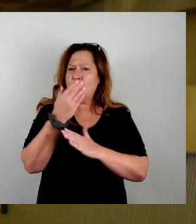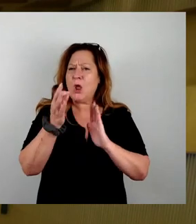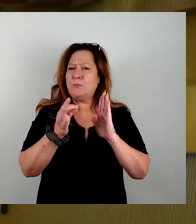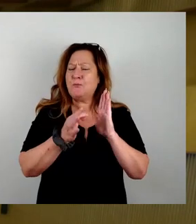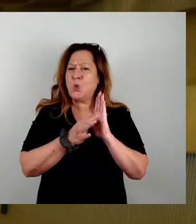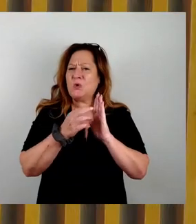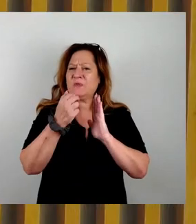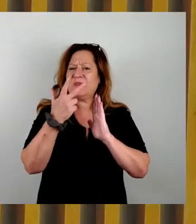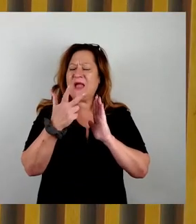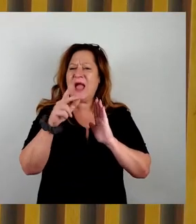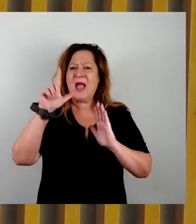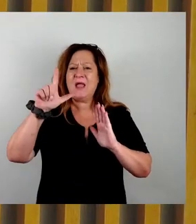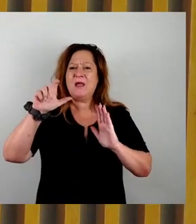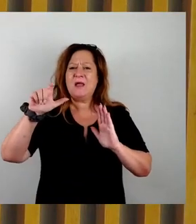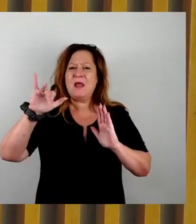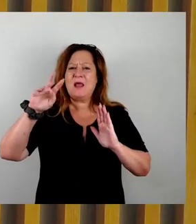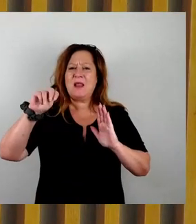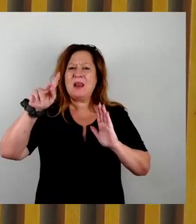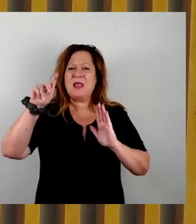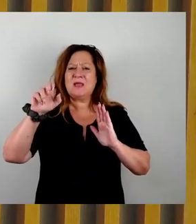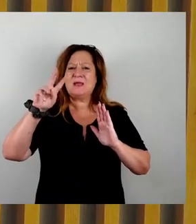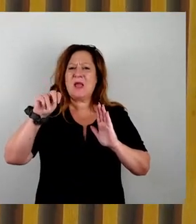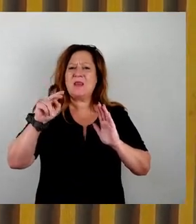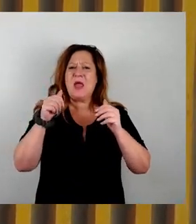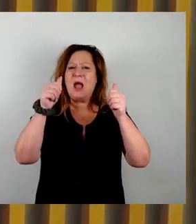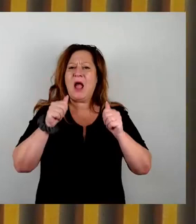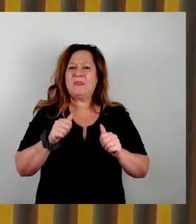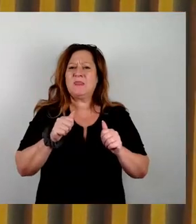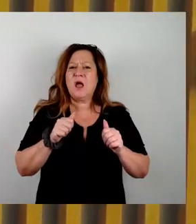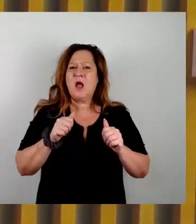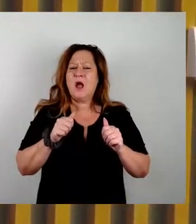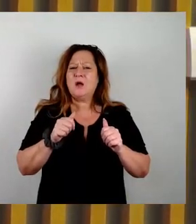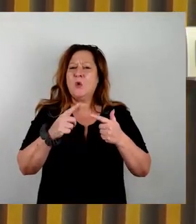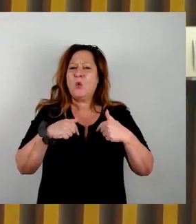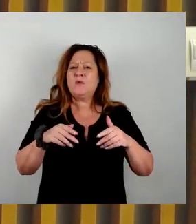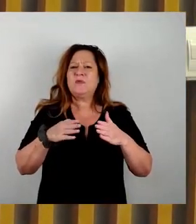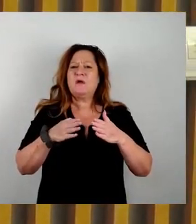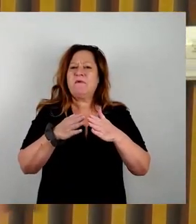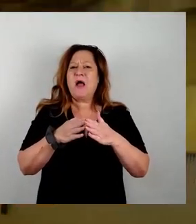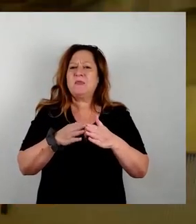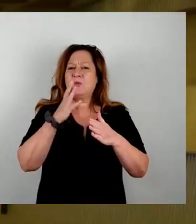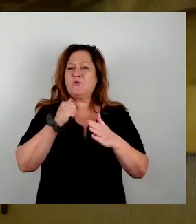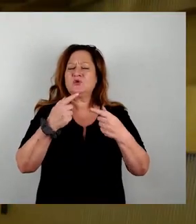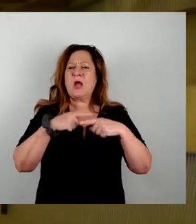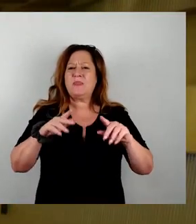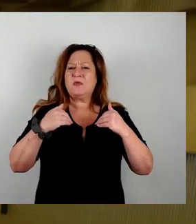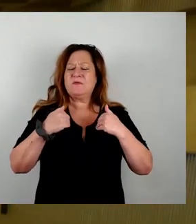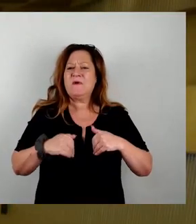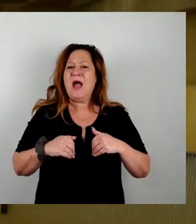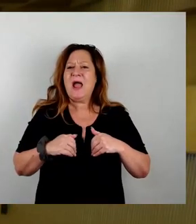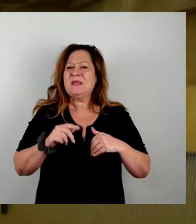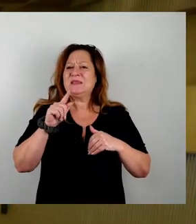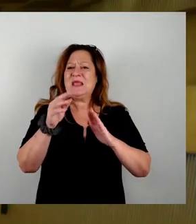bitte getrennt von den ersten beiden Punkten abzustimmen, weil sich unsere Fraktion da anders verhalten möchte. Mhm. Gut, das wird man dann nochmal, was